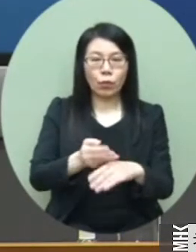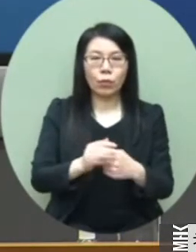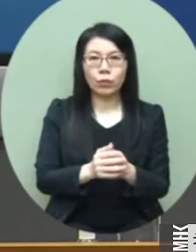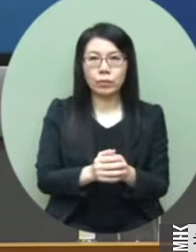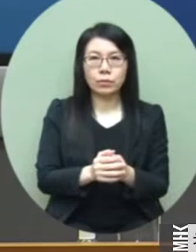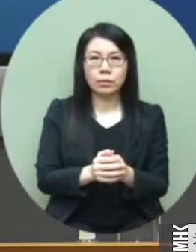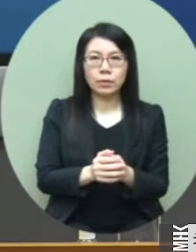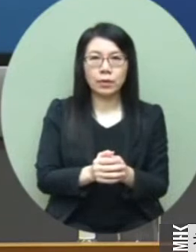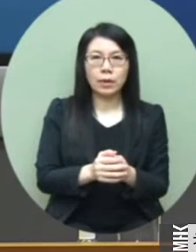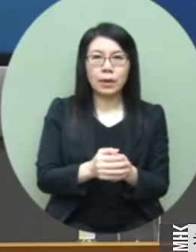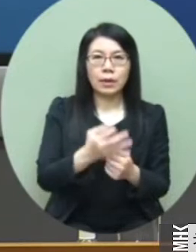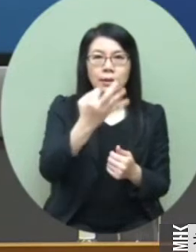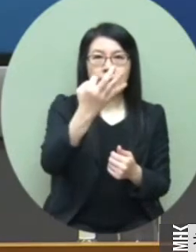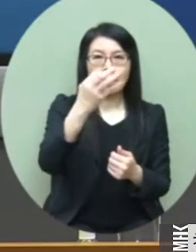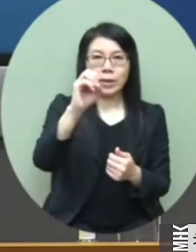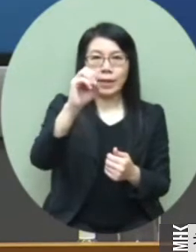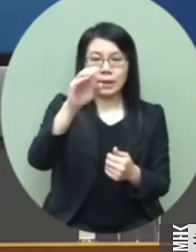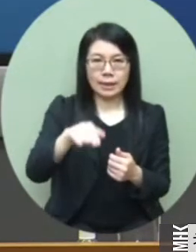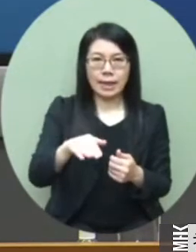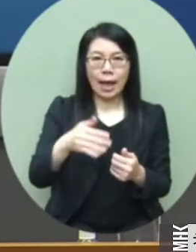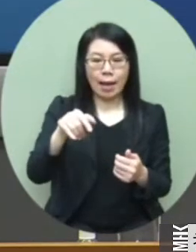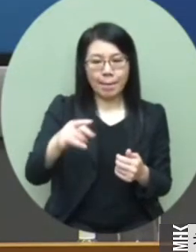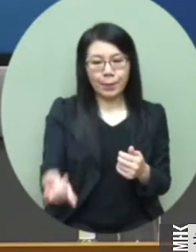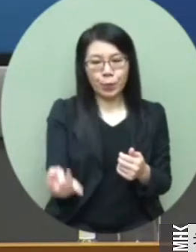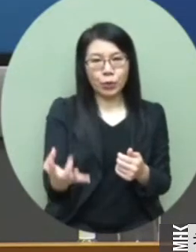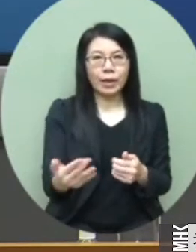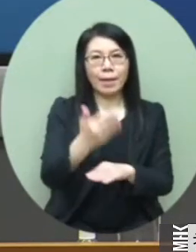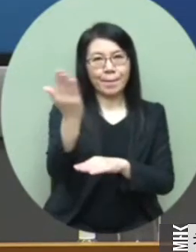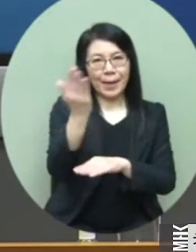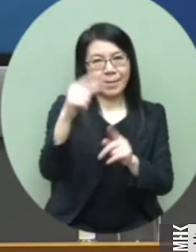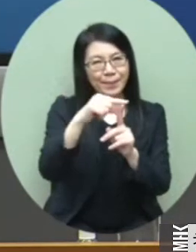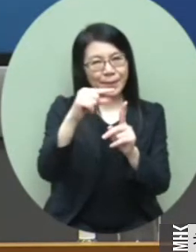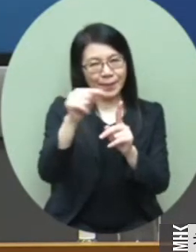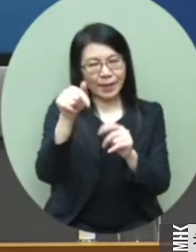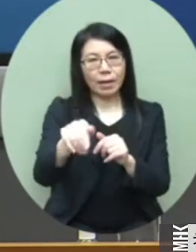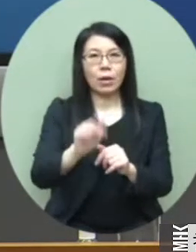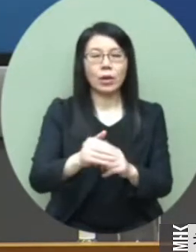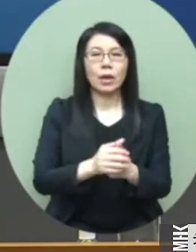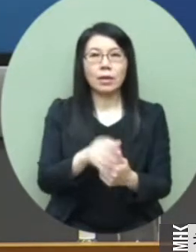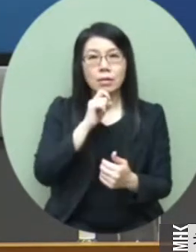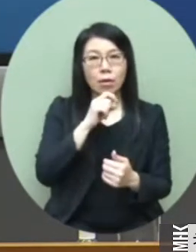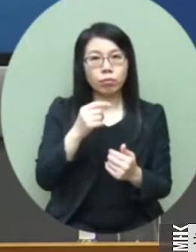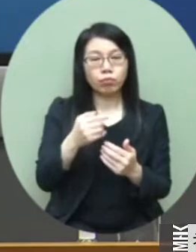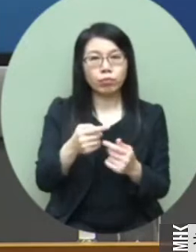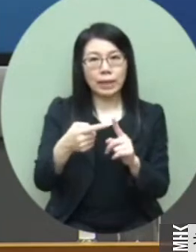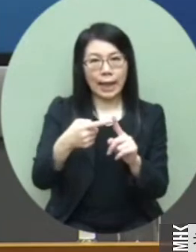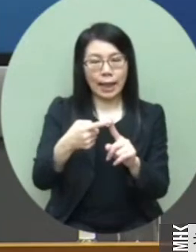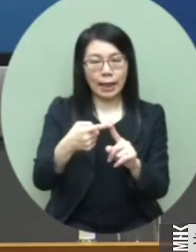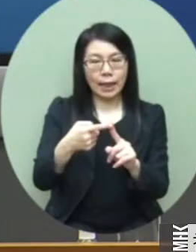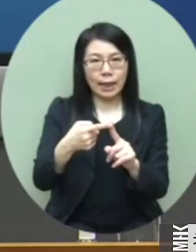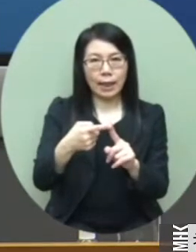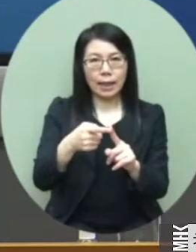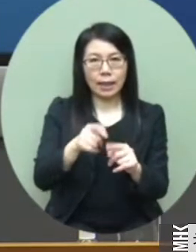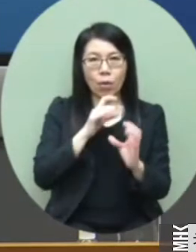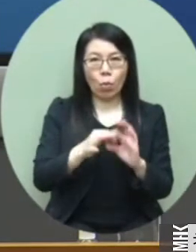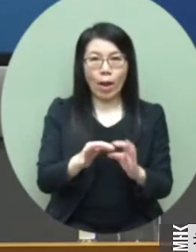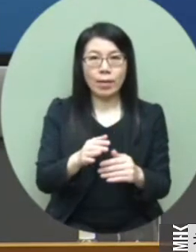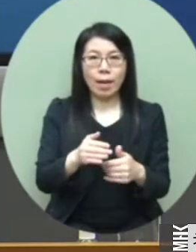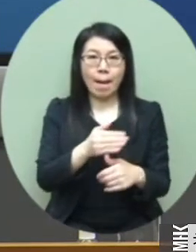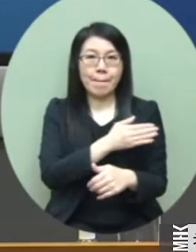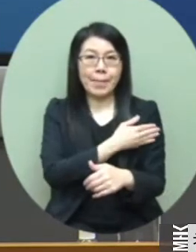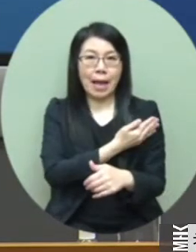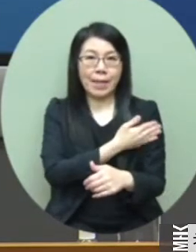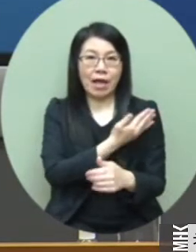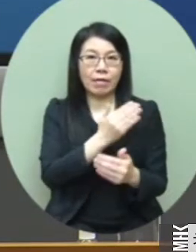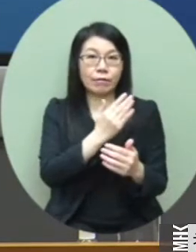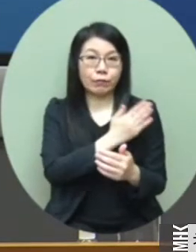超過30人嘅本地遊。個前提咧亦都係有2個嘅。第一就係有關嘅員工咧係已經